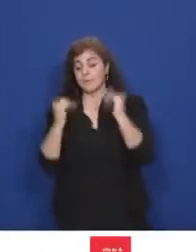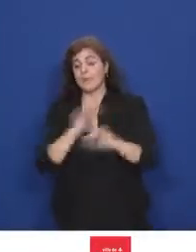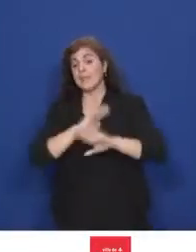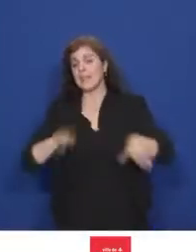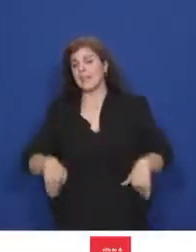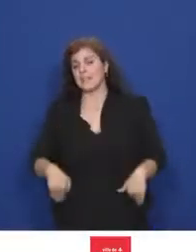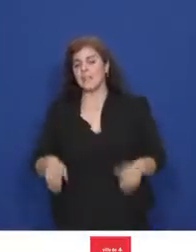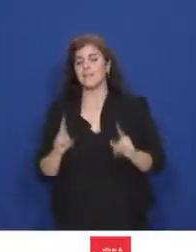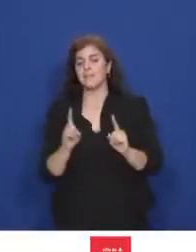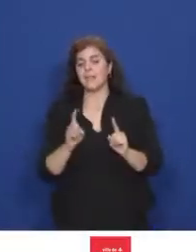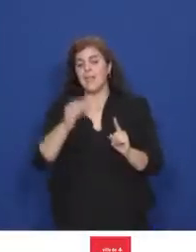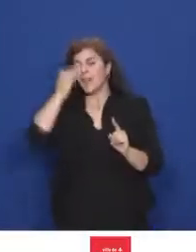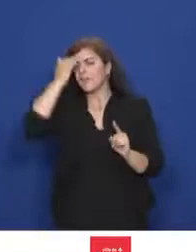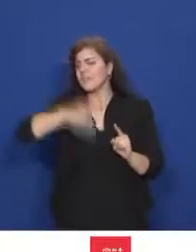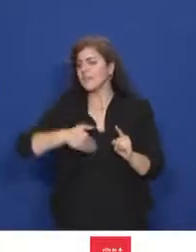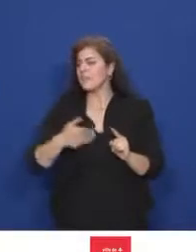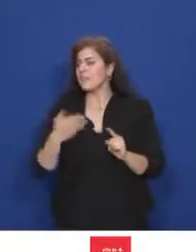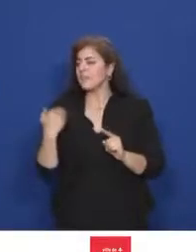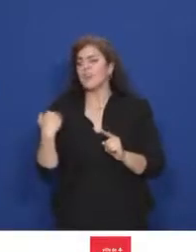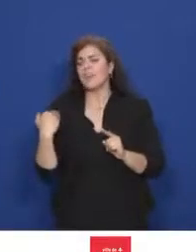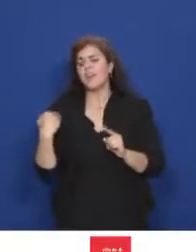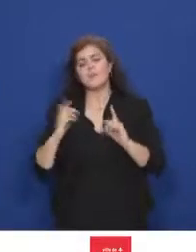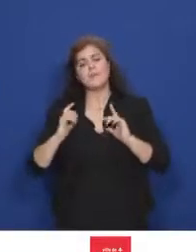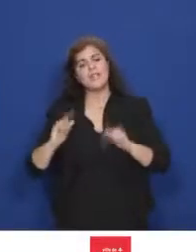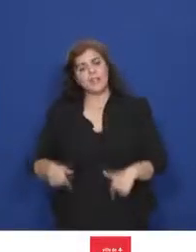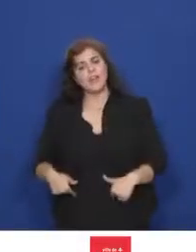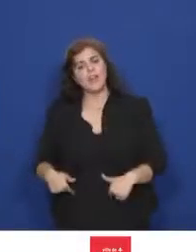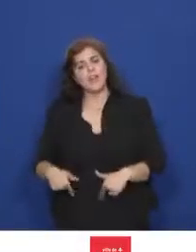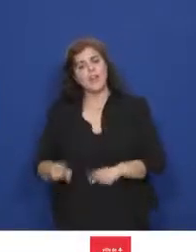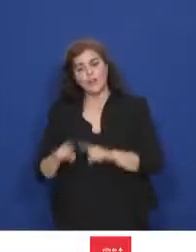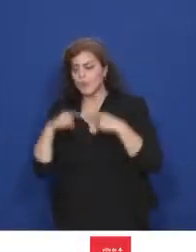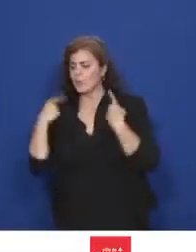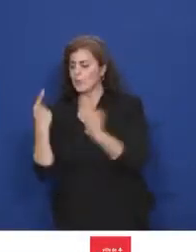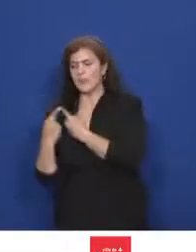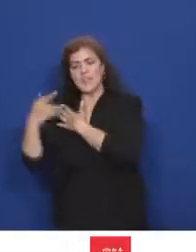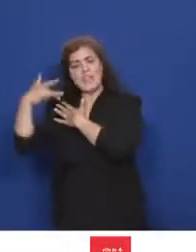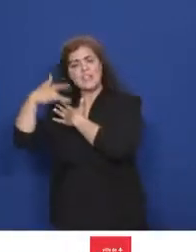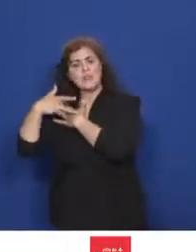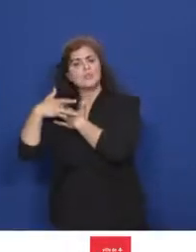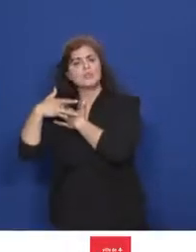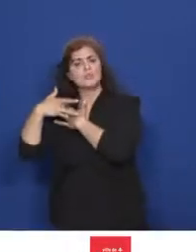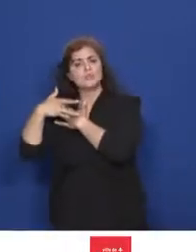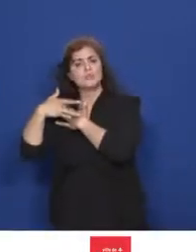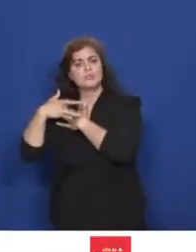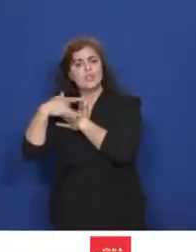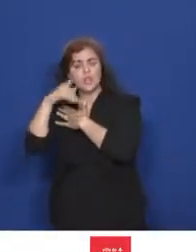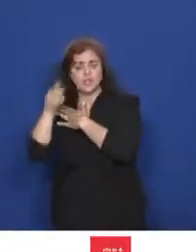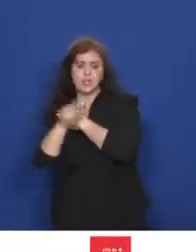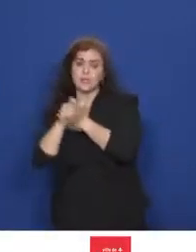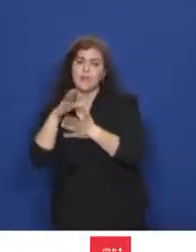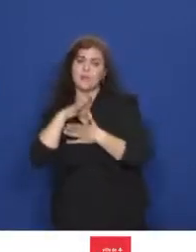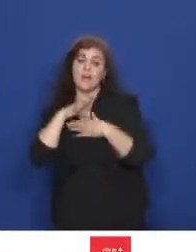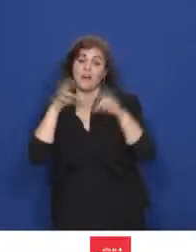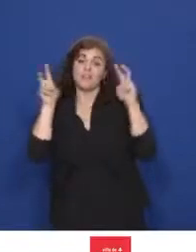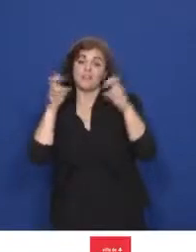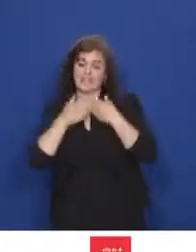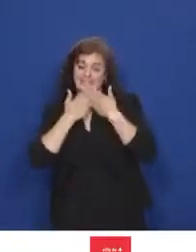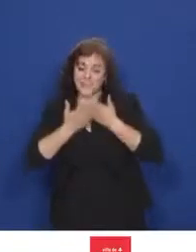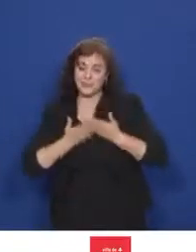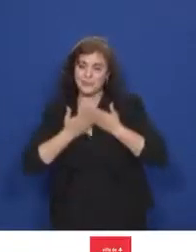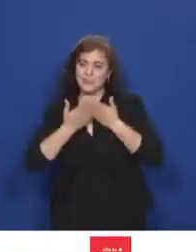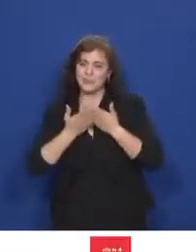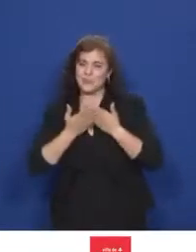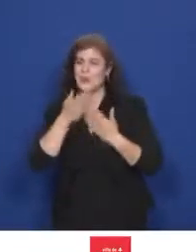conseils d'école dans les écoles ont été à chaque fois destinataires, me semble-t-il, des études, mais je pense qu'il serait bien qu'on ait aussi un